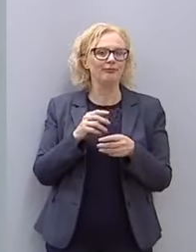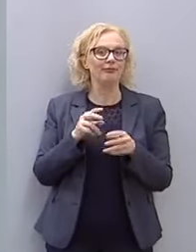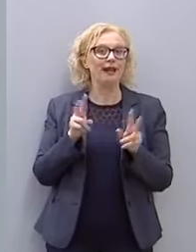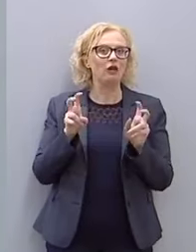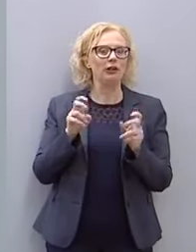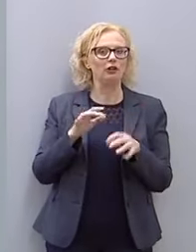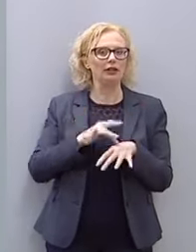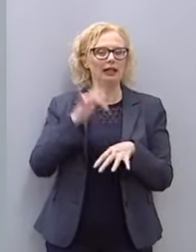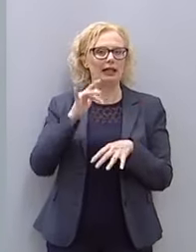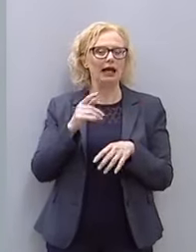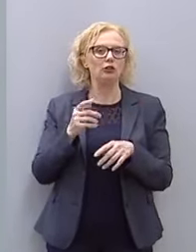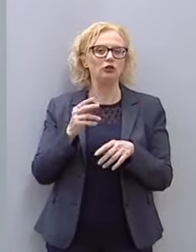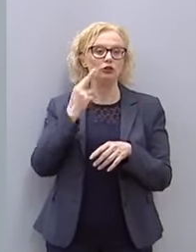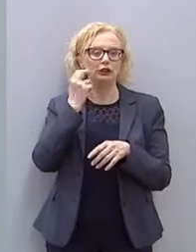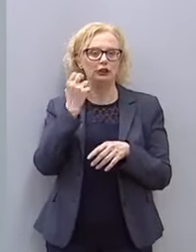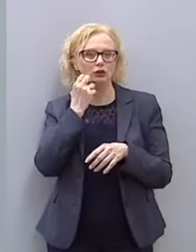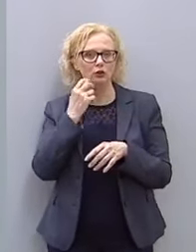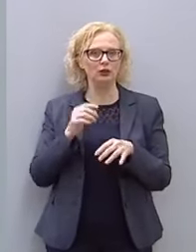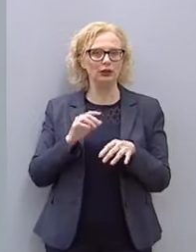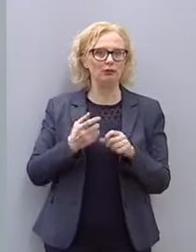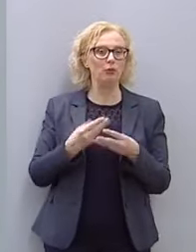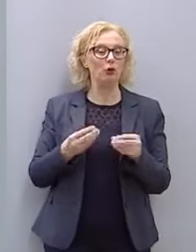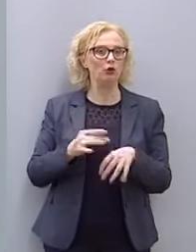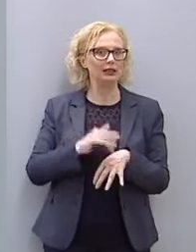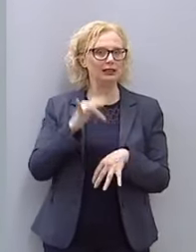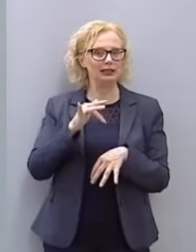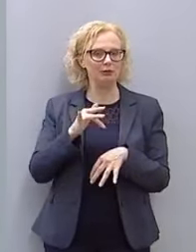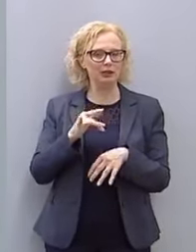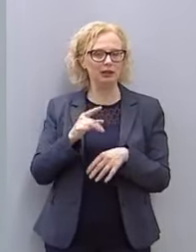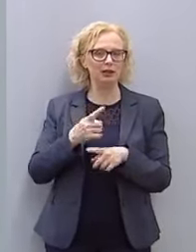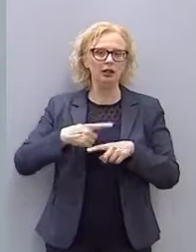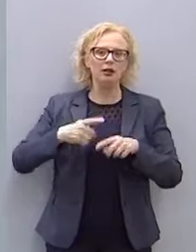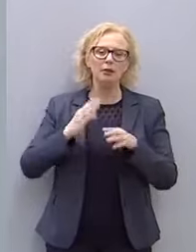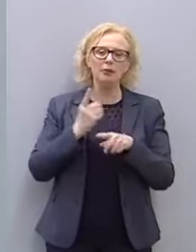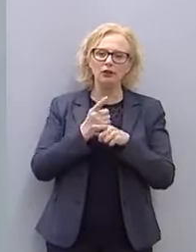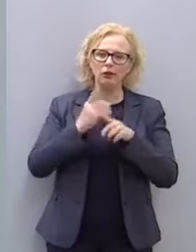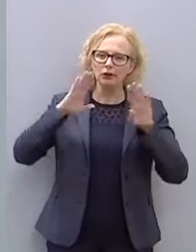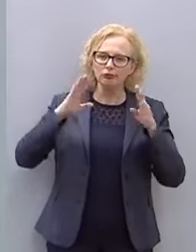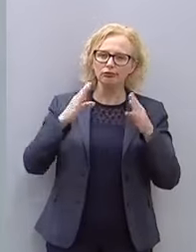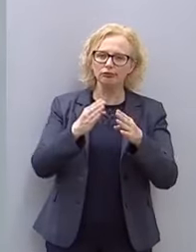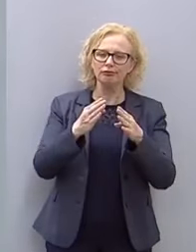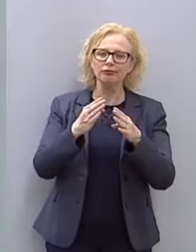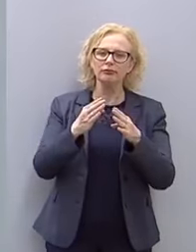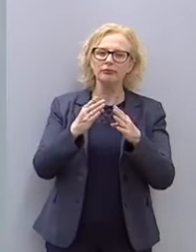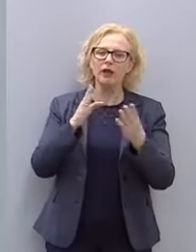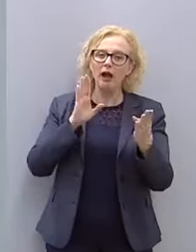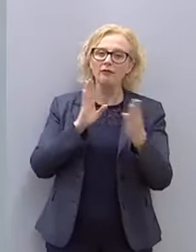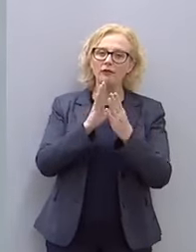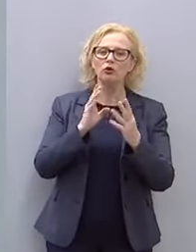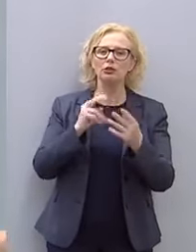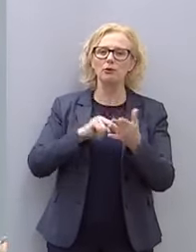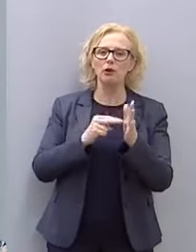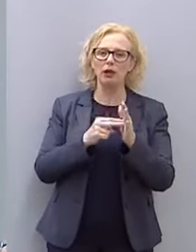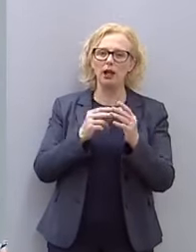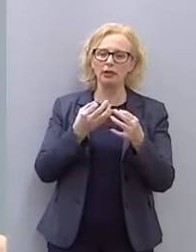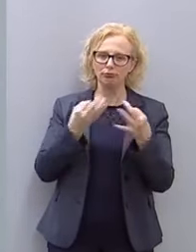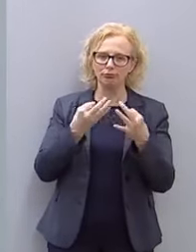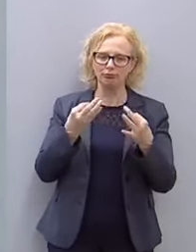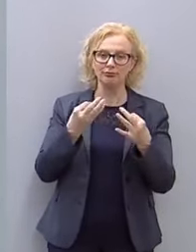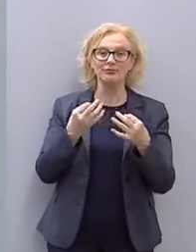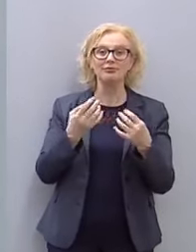sensibilità da parte dei genitori quindi deve essere affrontato con la giusta la giusto approccio dall'altra